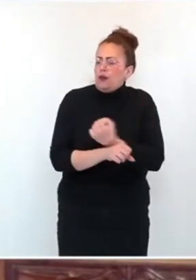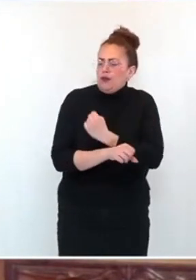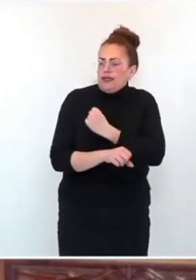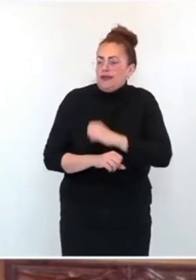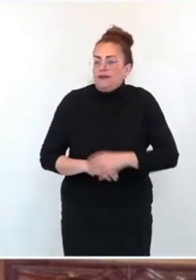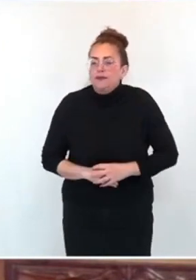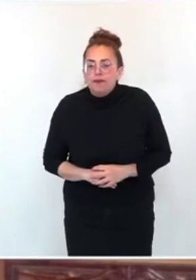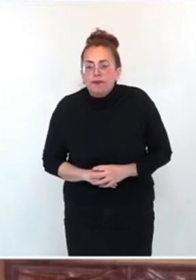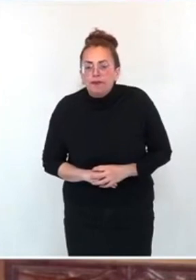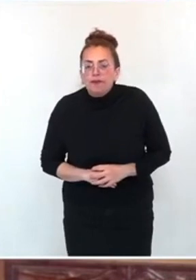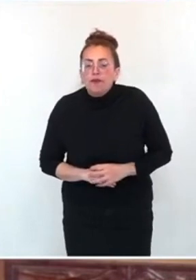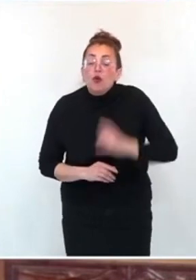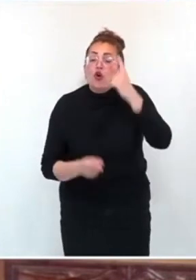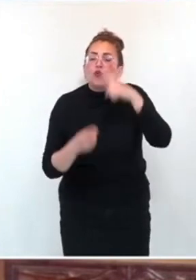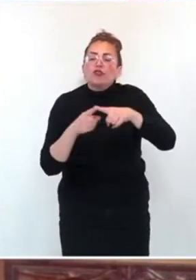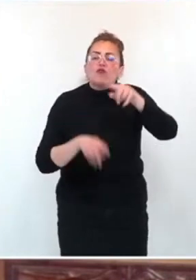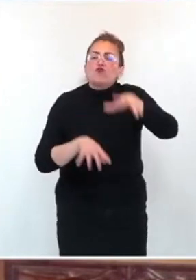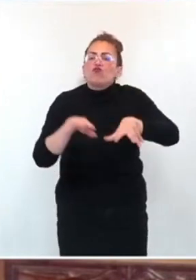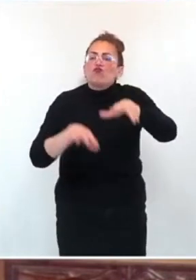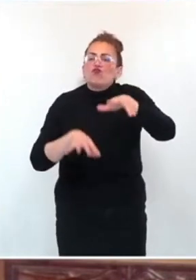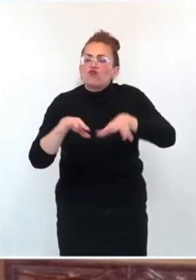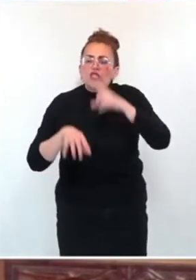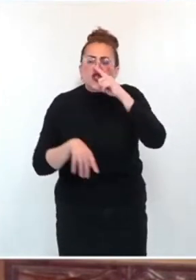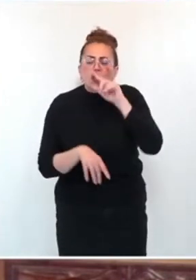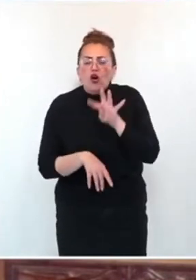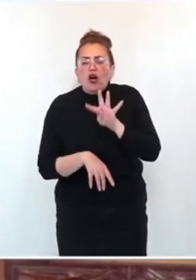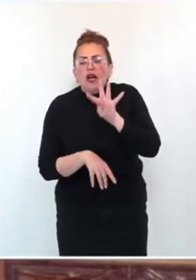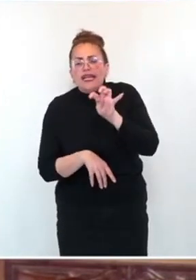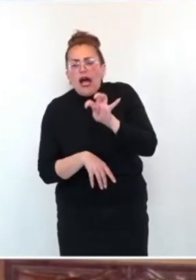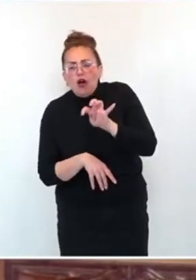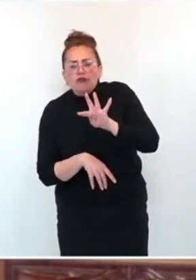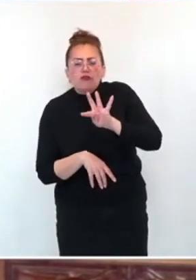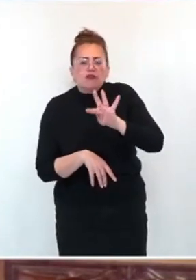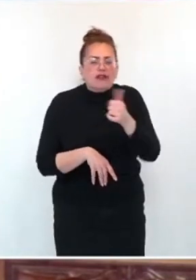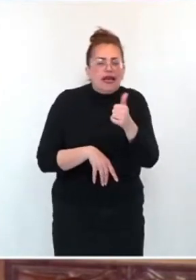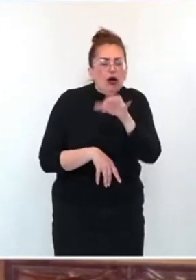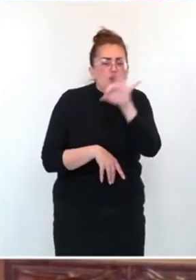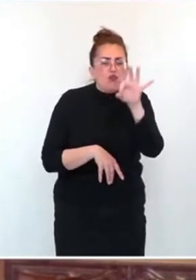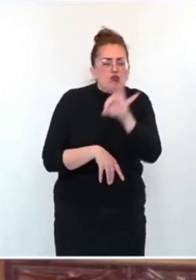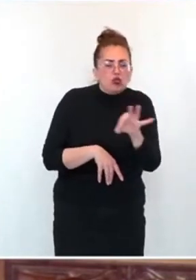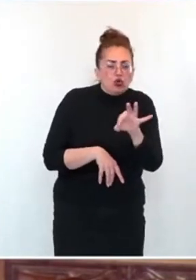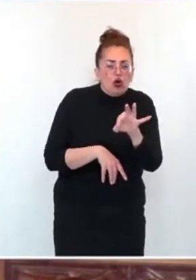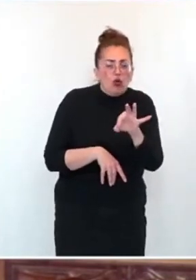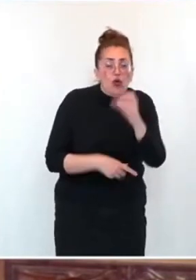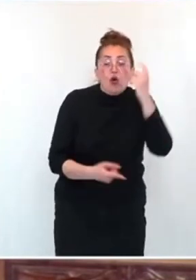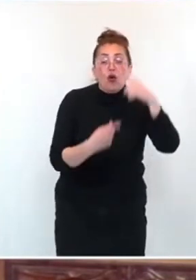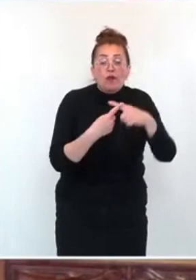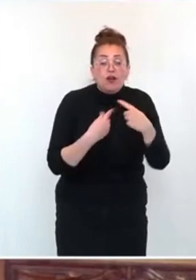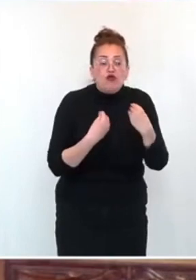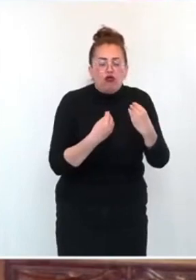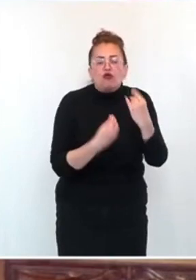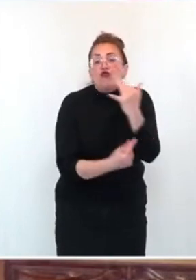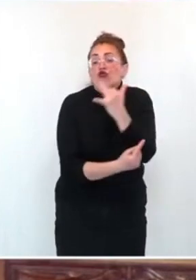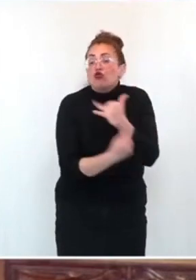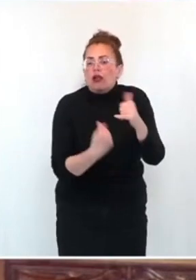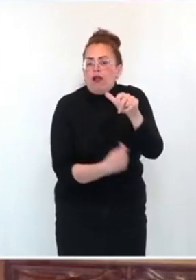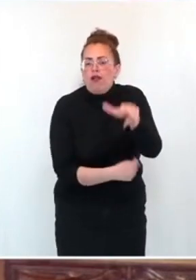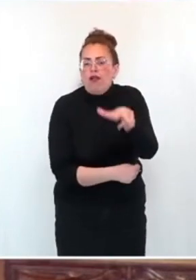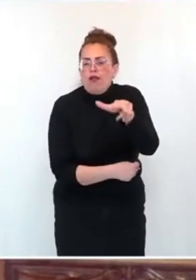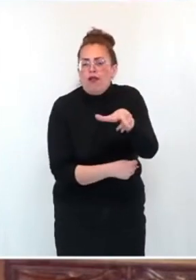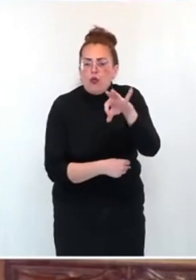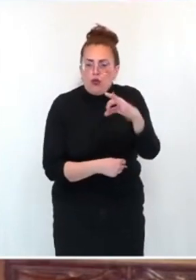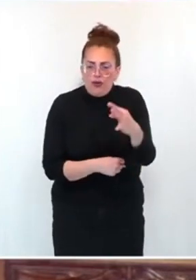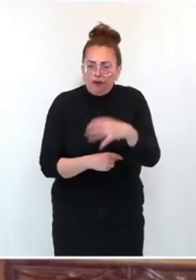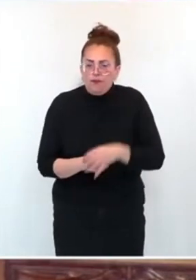de manière à atteindre une moyenne à peu près autour de 40-41%. Et d'ailleurs, je vous rappelle que c'est